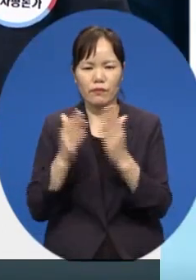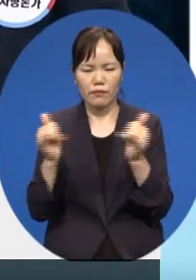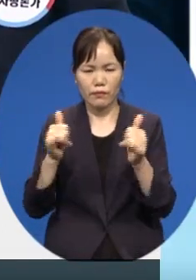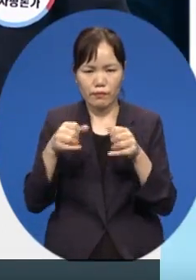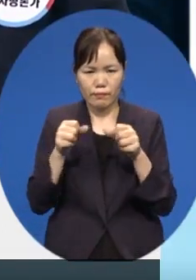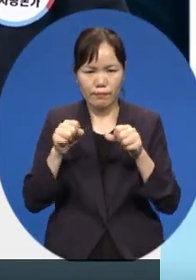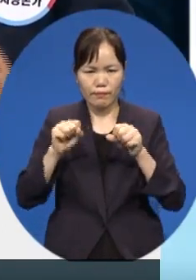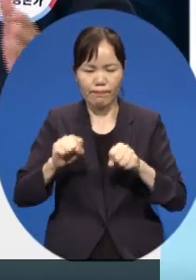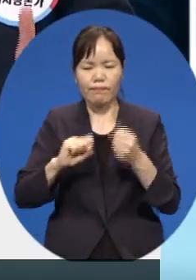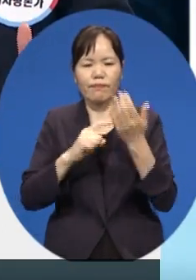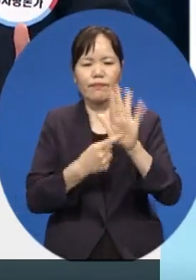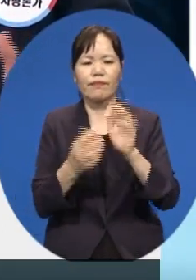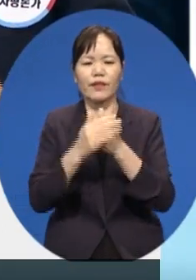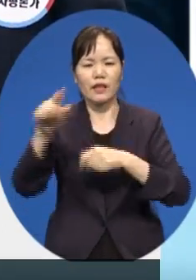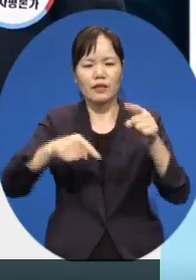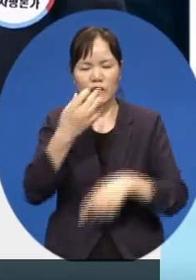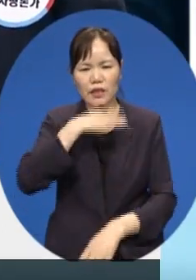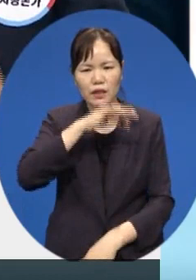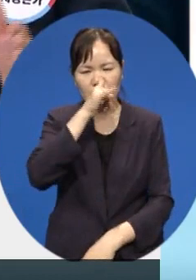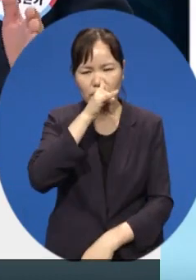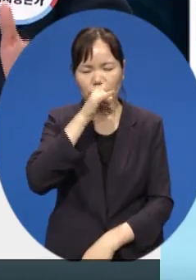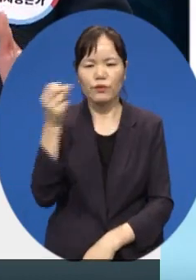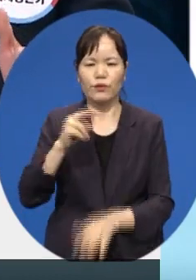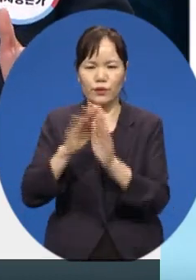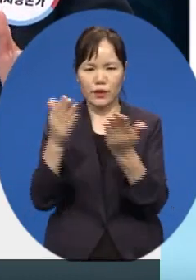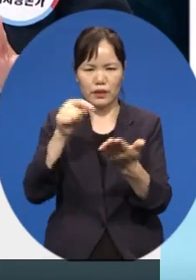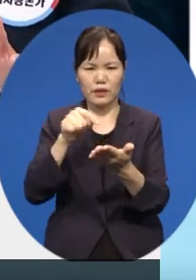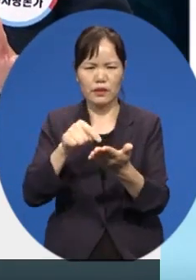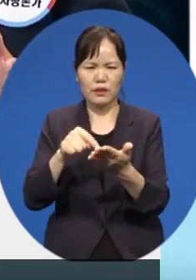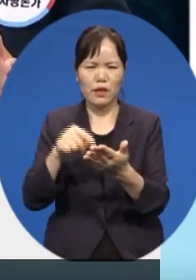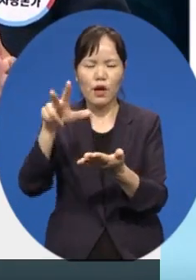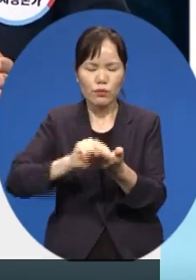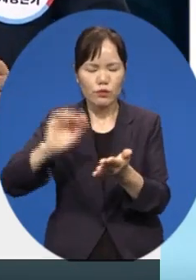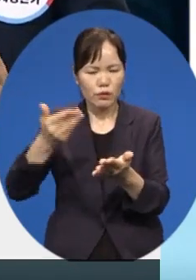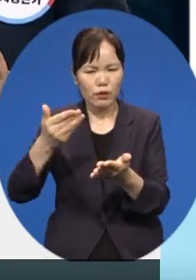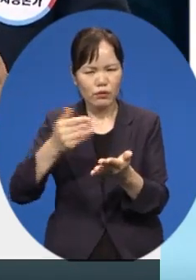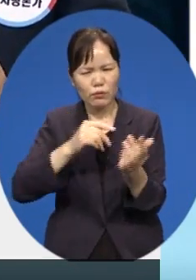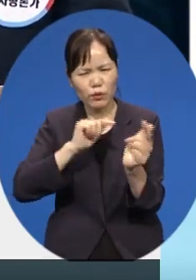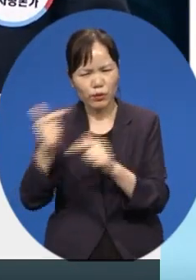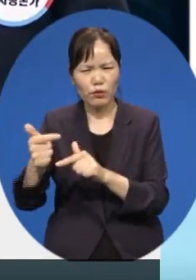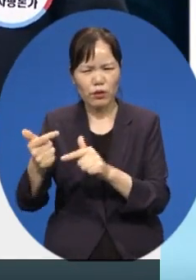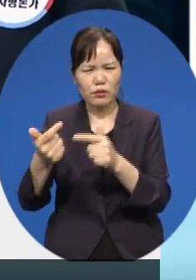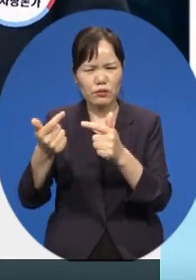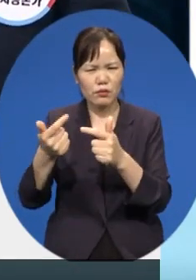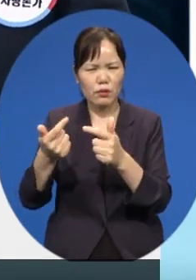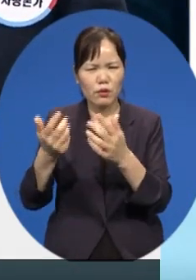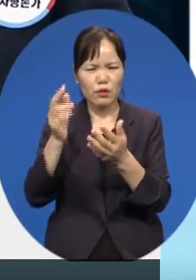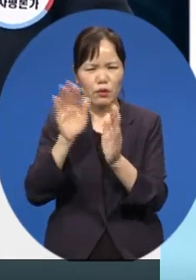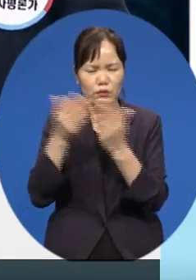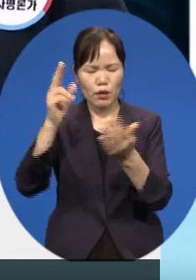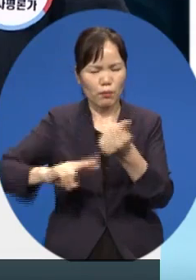존재감을 알린다는 측면에서 보면 정치적인 이득이 있을 수 있고요. 그리고 또 이 책이 뭐 논란이 되든 화제가 되든 많은 부수가 팔린다면